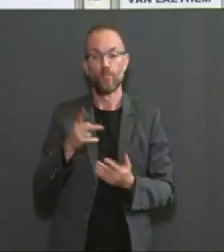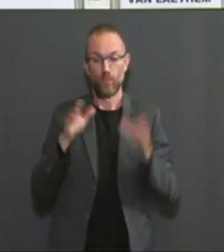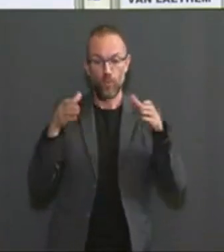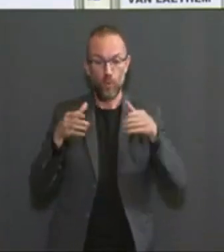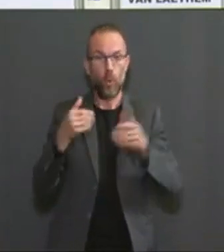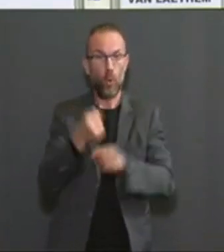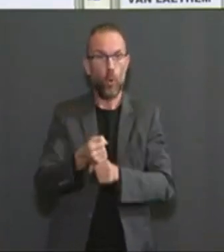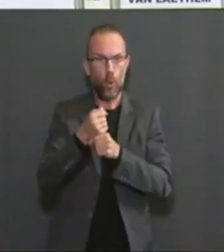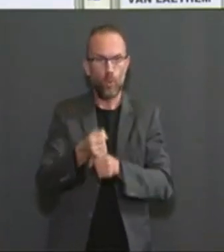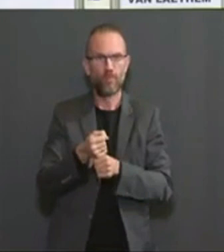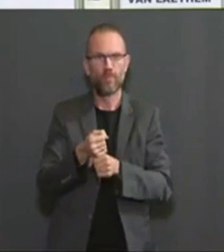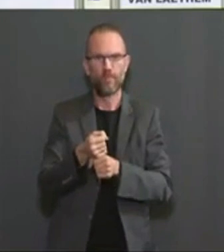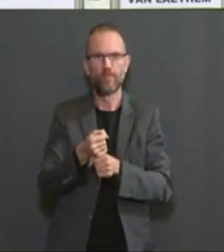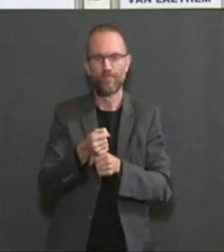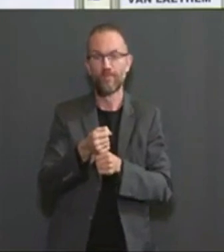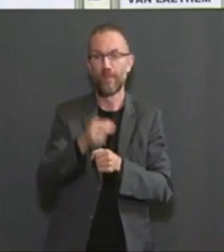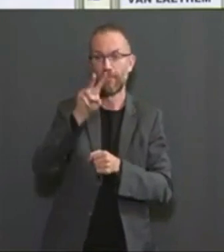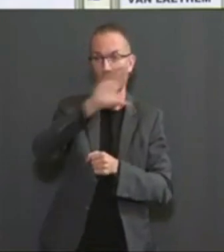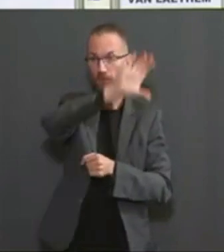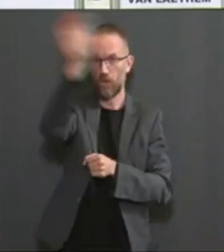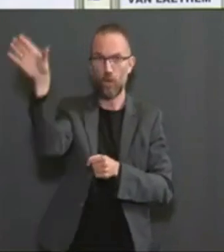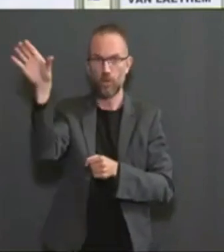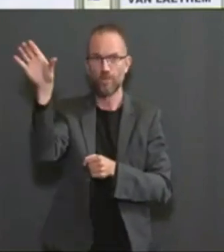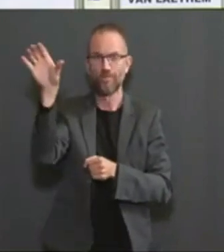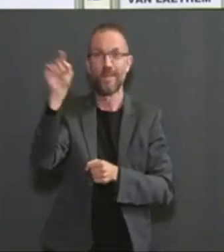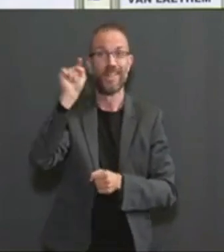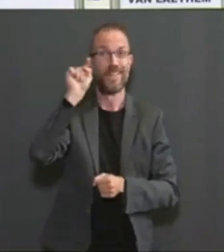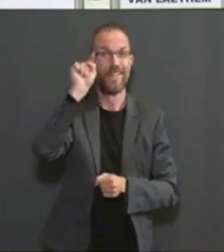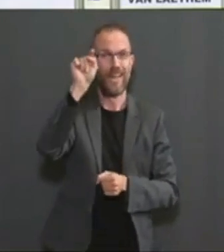soins flamandes, on a actuellement